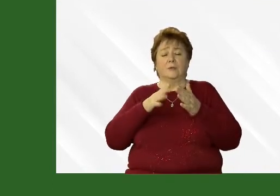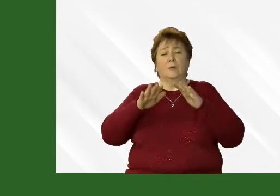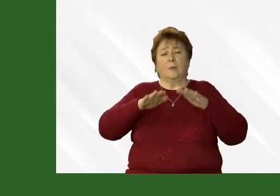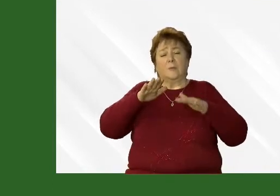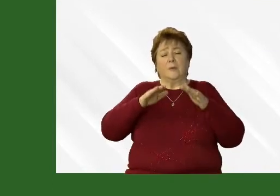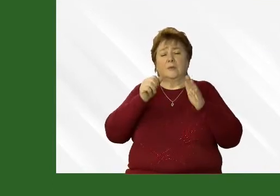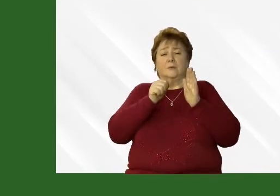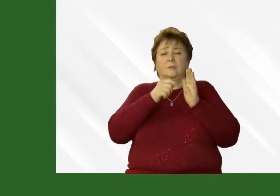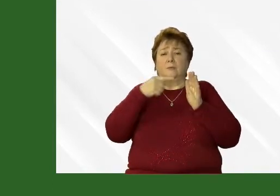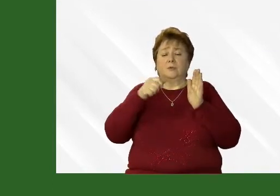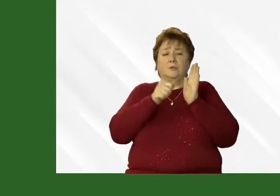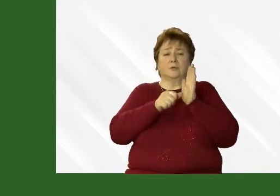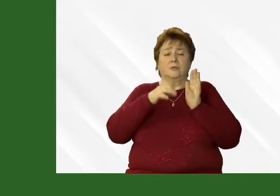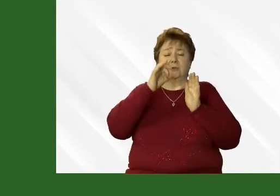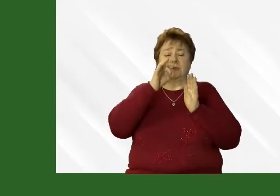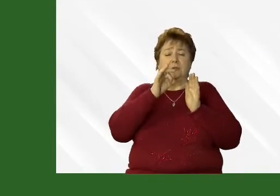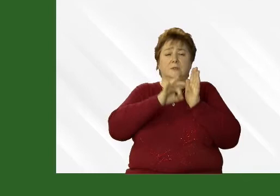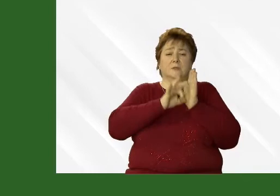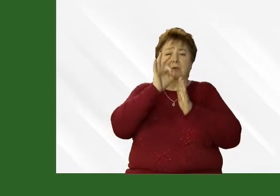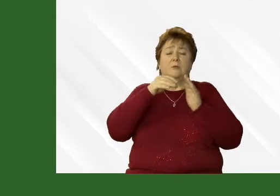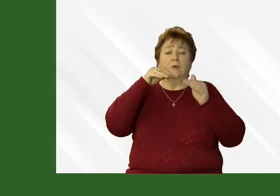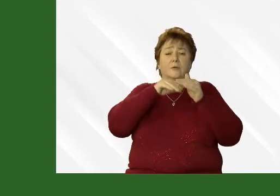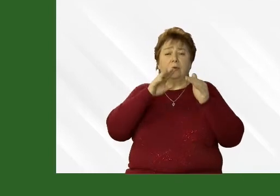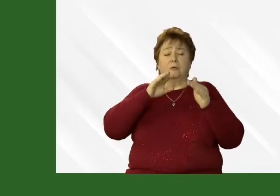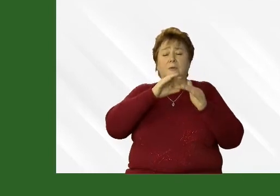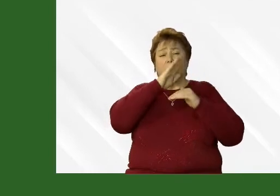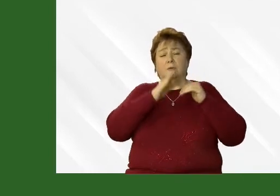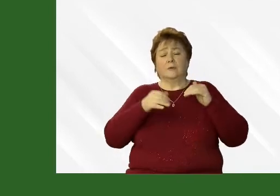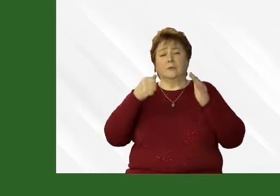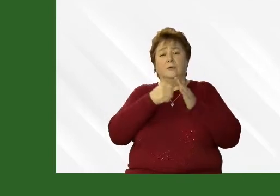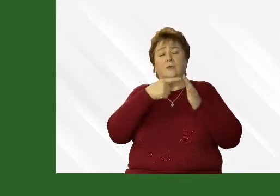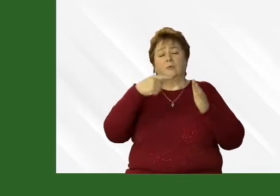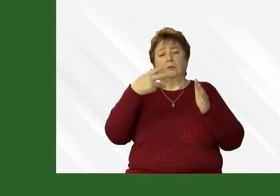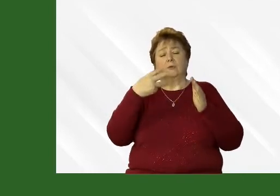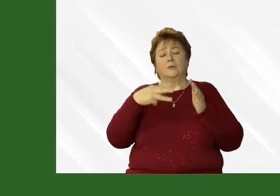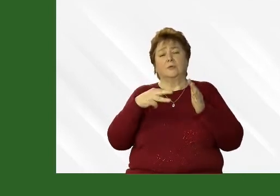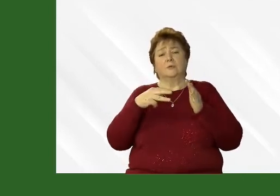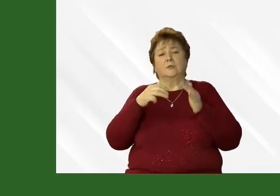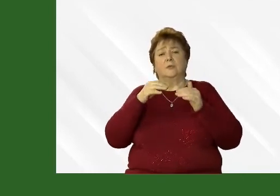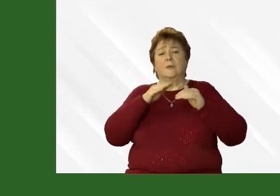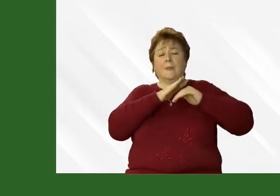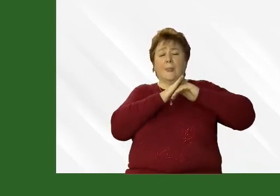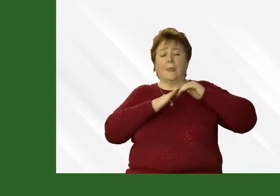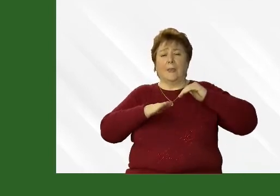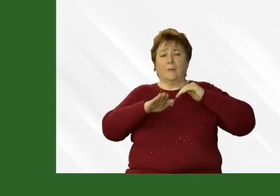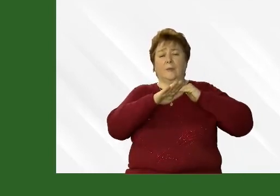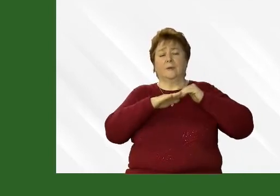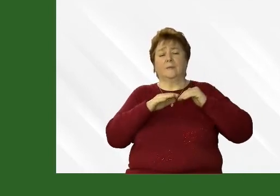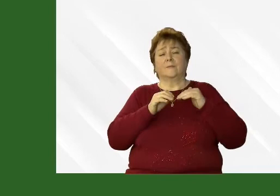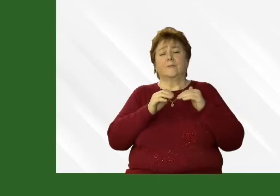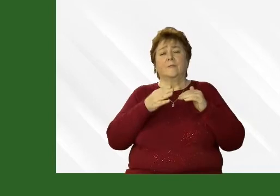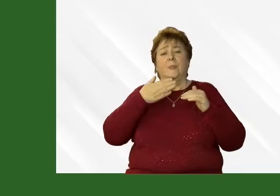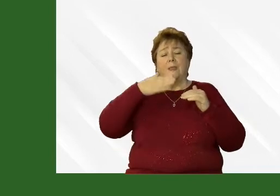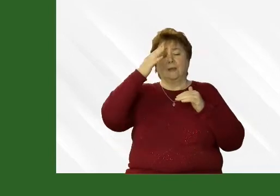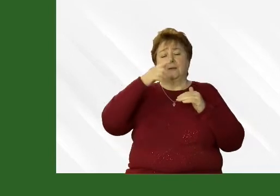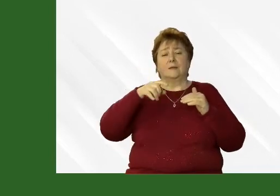от минус 60 градусов внутри материка до минус 32 градусов на побережье.